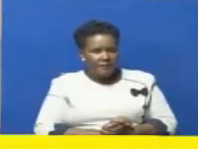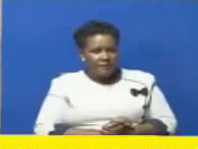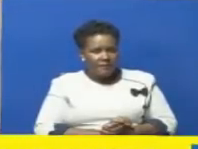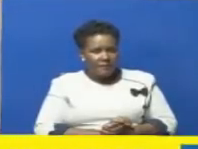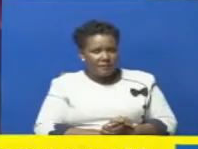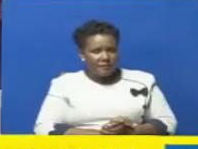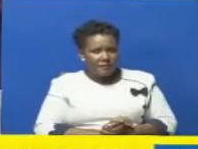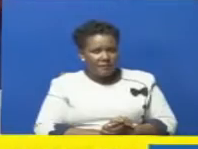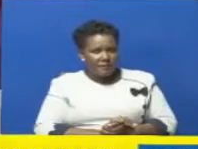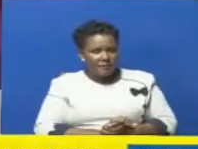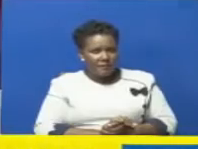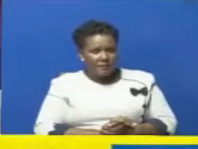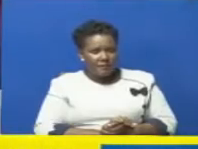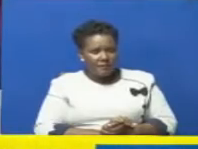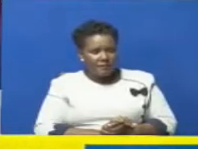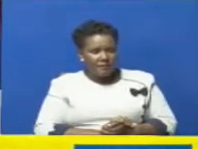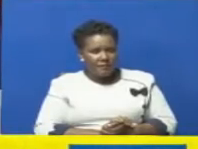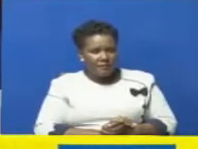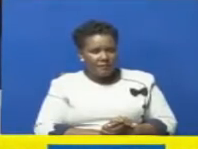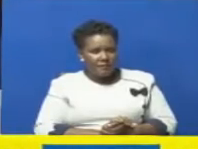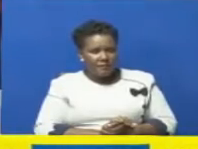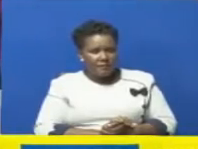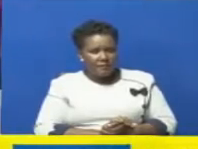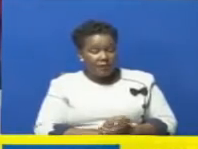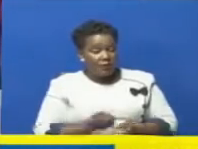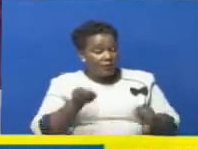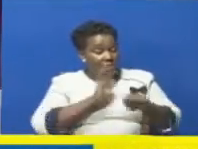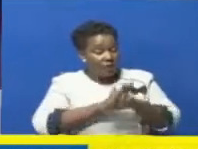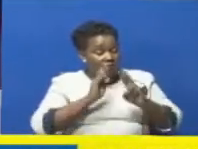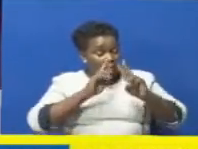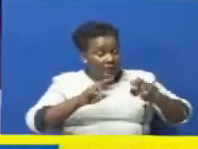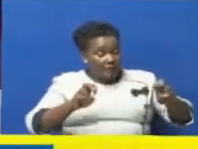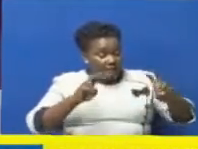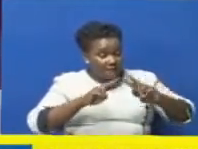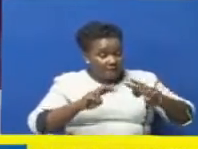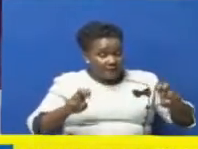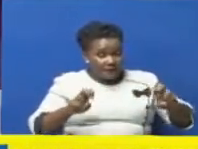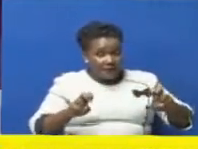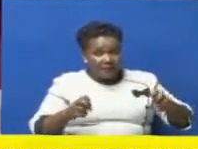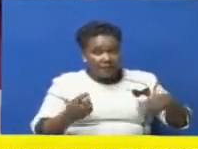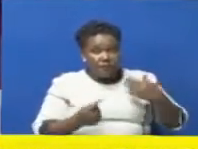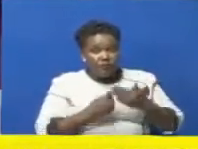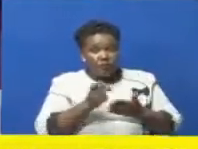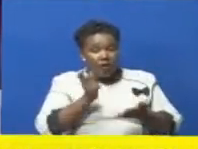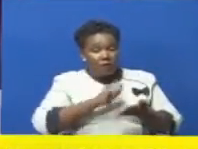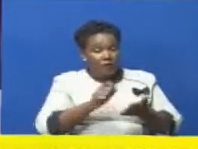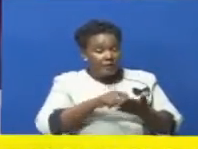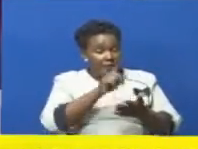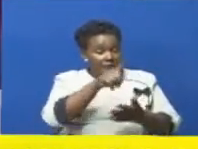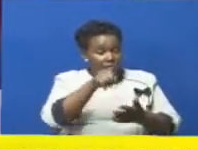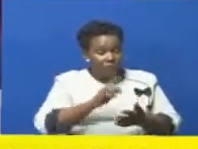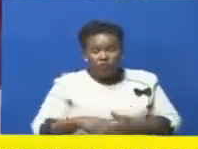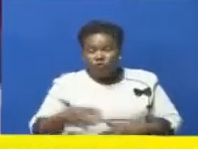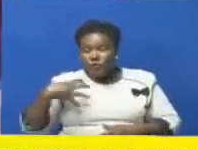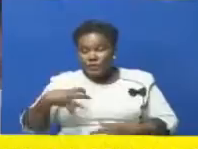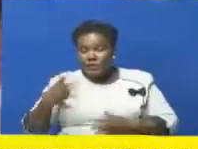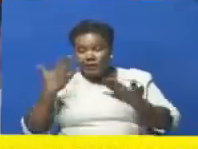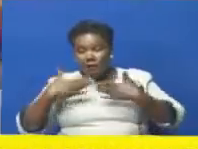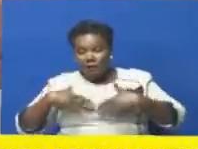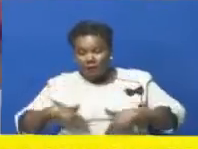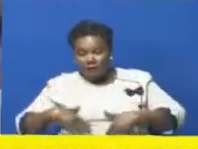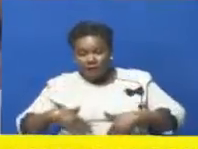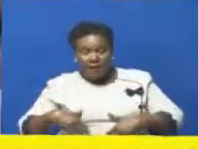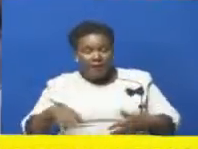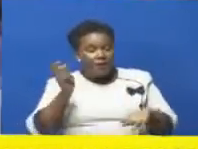potofu. Watafiti kutoka ofisi ya taifa ya takwimu, Wizara ya Afya, Maendeleo ya Jamii, Jinsia, Wazee na Watoto,